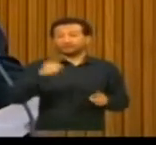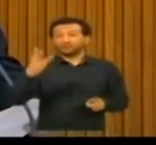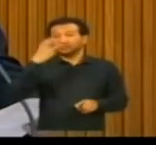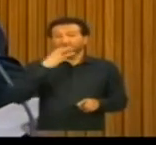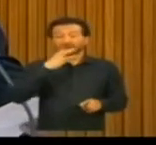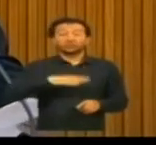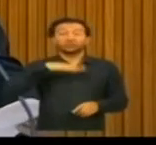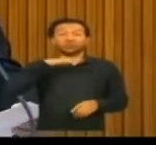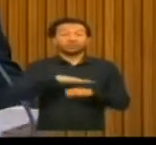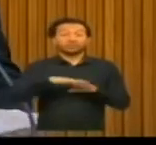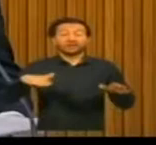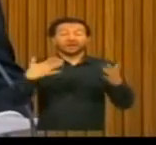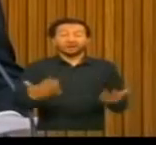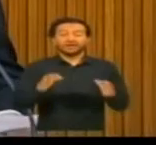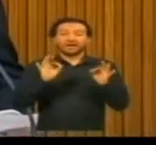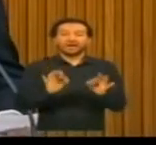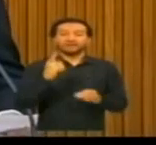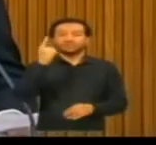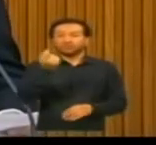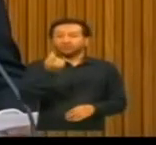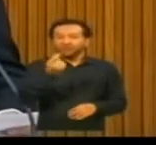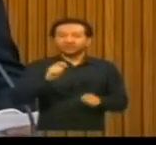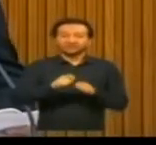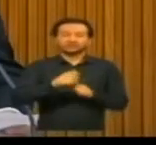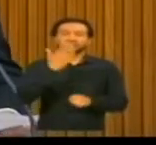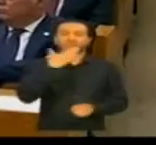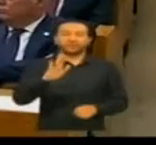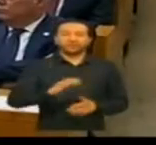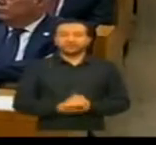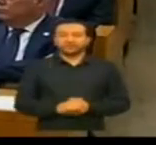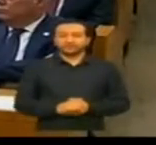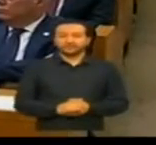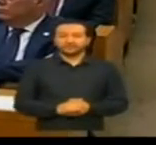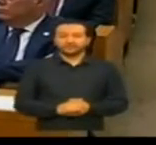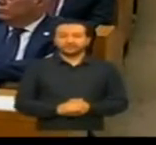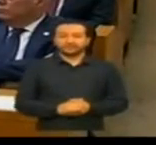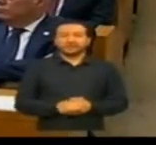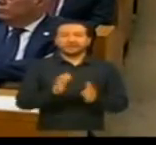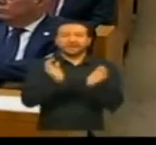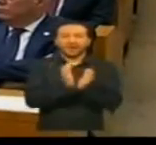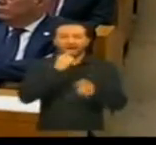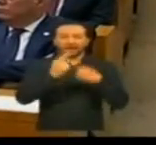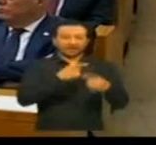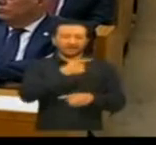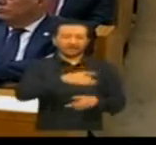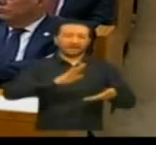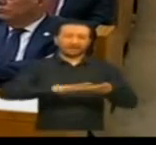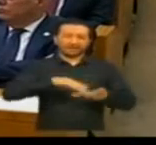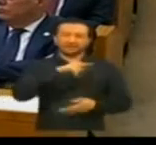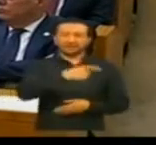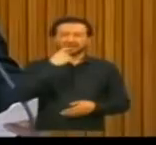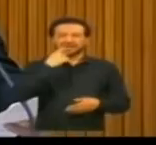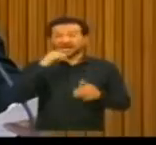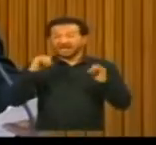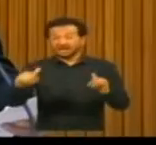süresi doluyor. Ancak hala bir arpa boyu yol alınamadı diyor. Akranlarına yani arkadaşlarına yani